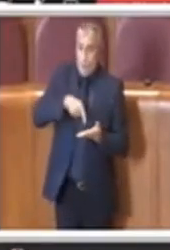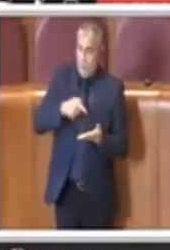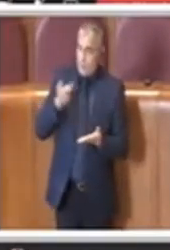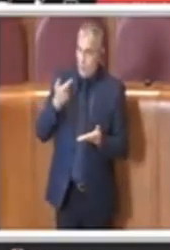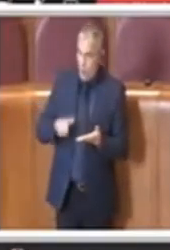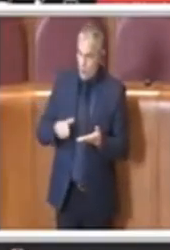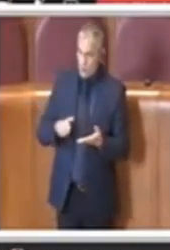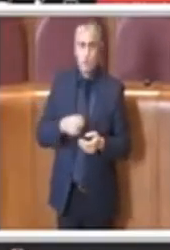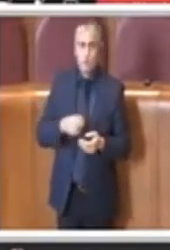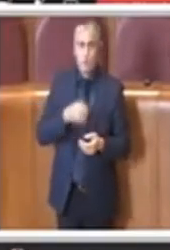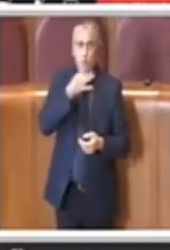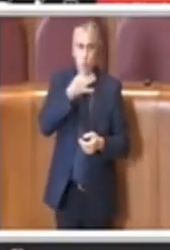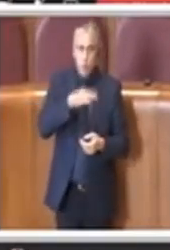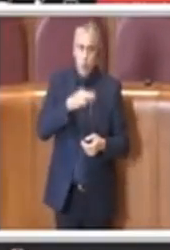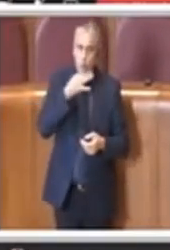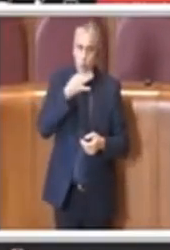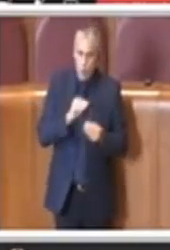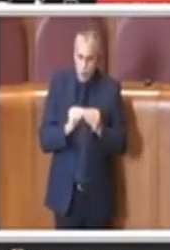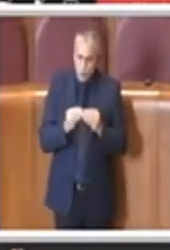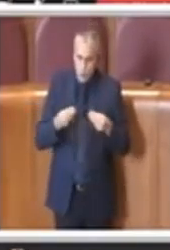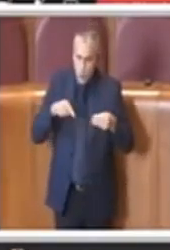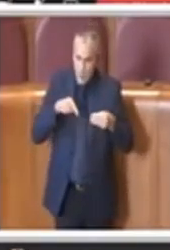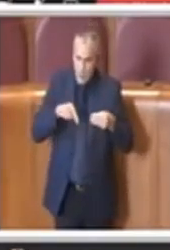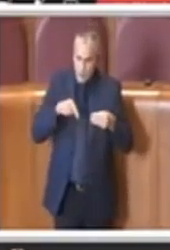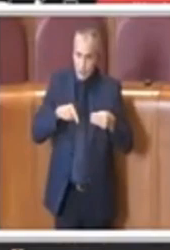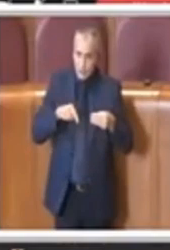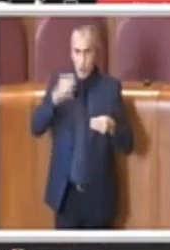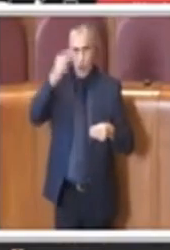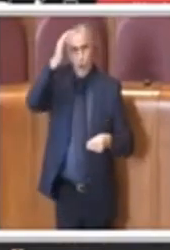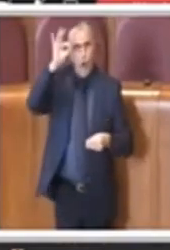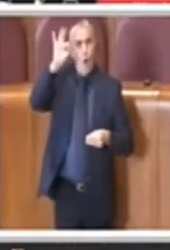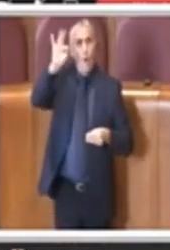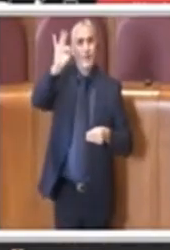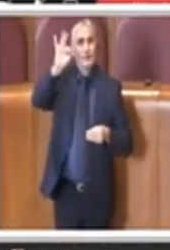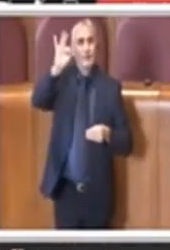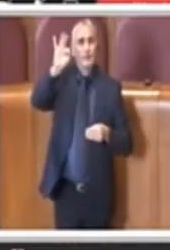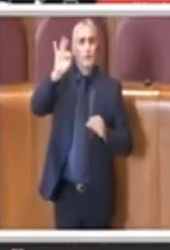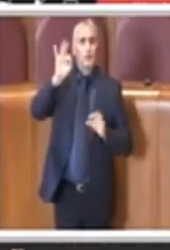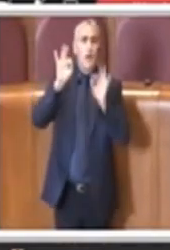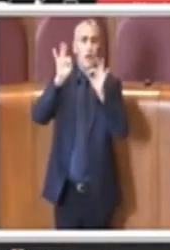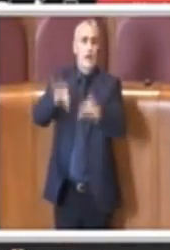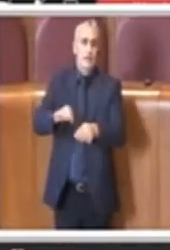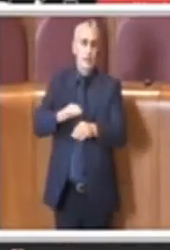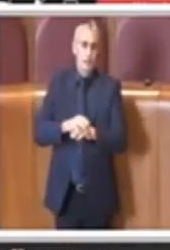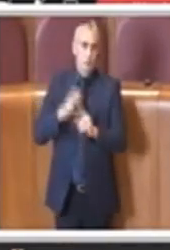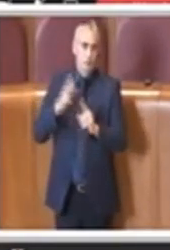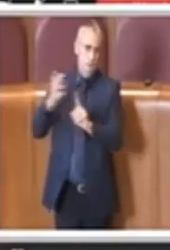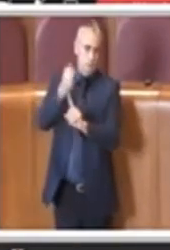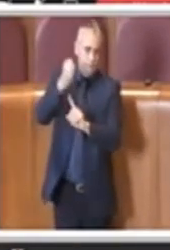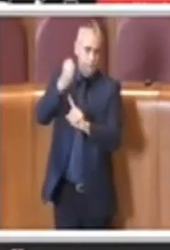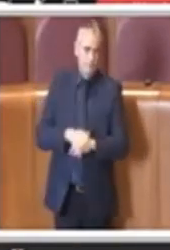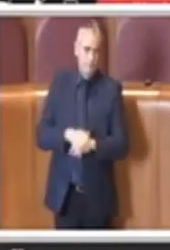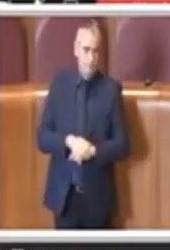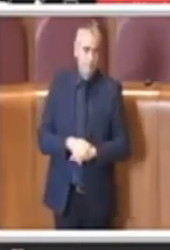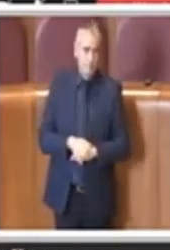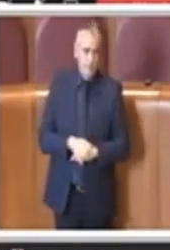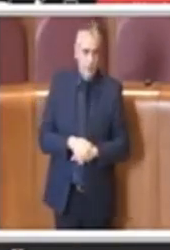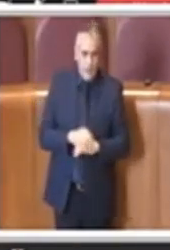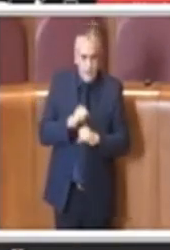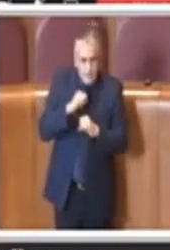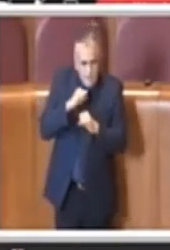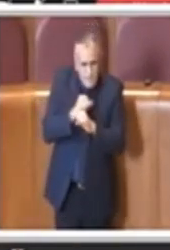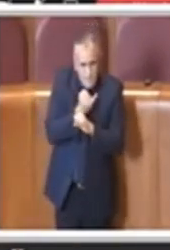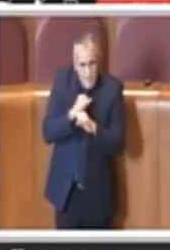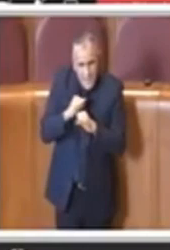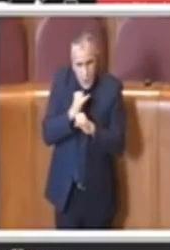strumento possiamo arrivare chiaramente a raggiungere quegli obiettivi importanti sul ciclo dei rifiuti a Roma. Per non entrare troppo nel dettaglio,